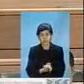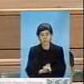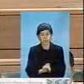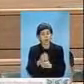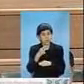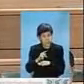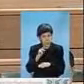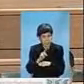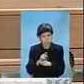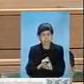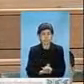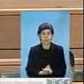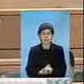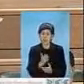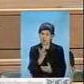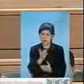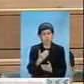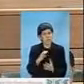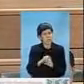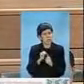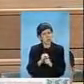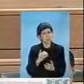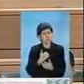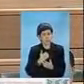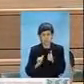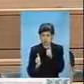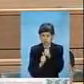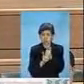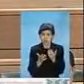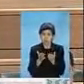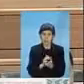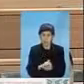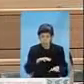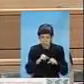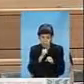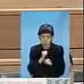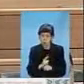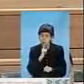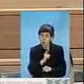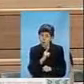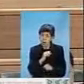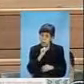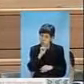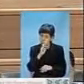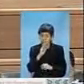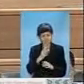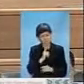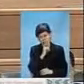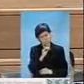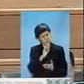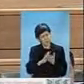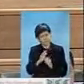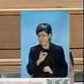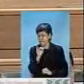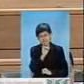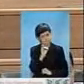านครับเพราะท่านนั้นเป็นถึงเสนาบดีการมาใส่ร้ายสว.ในเวทีอย่างนี้ไม่น่าจะพึงกระท